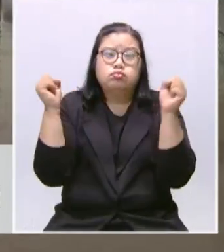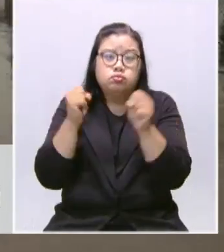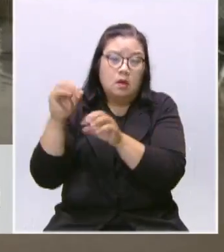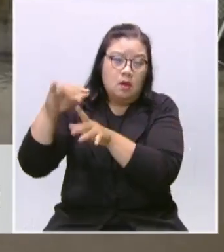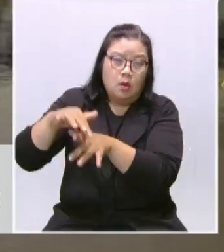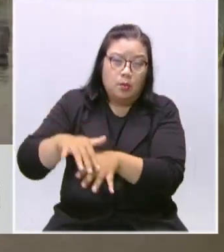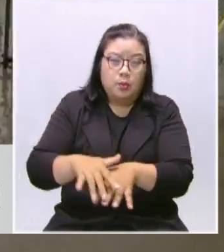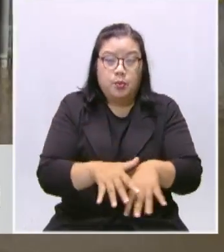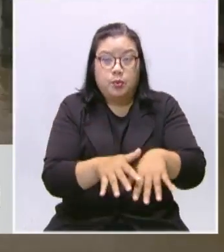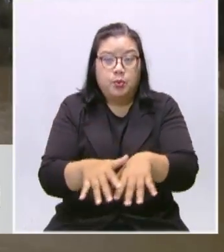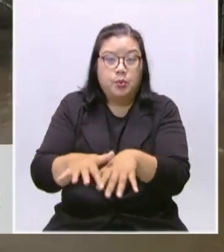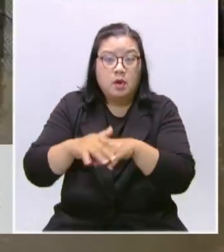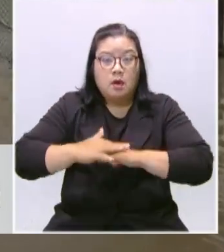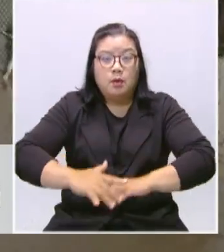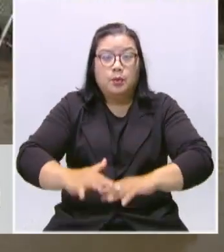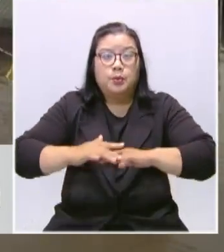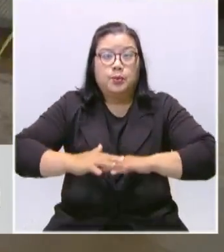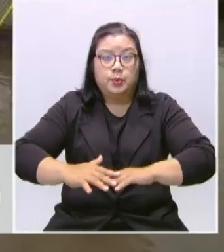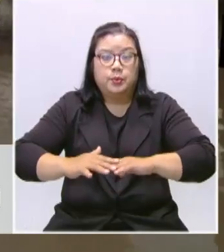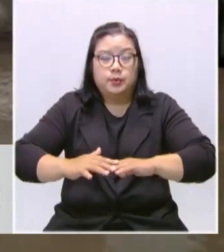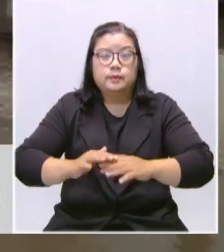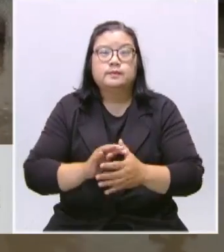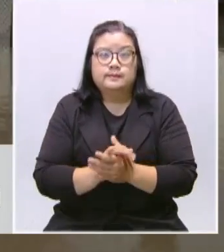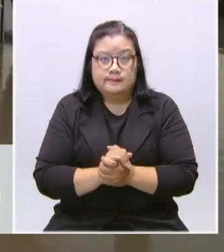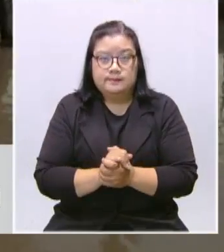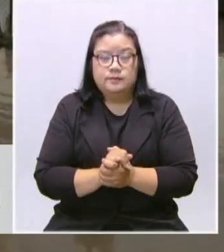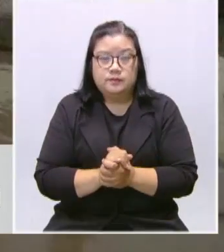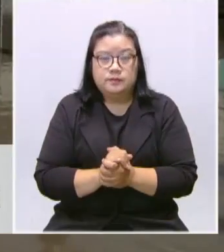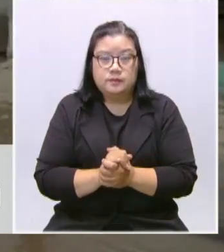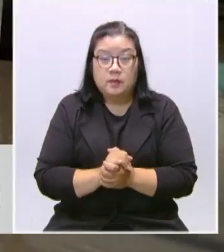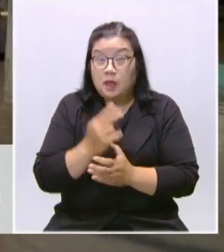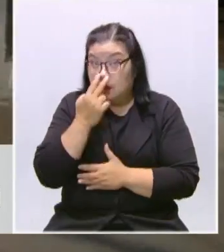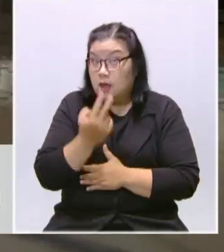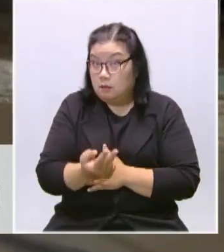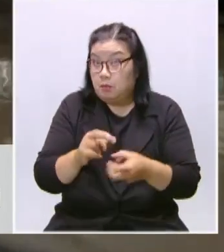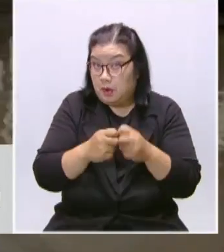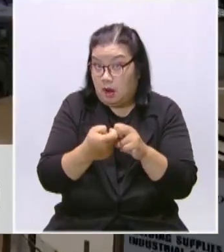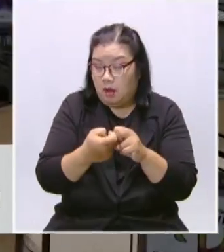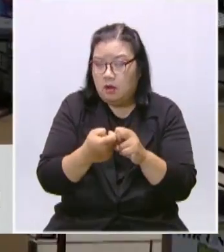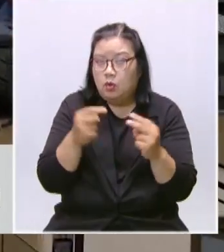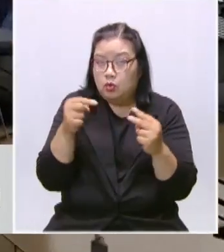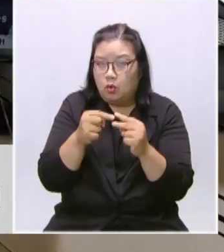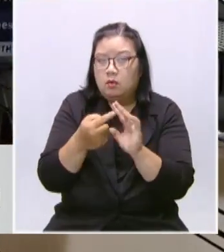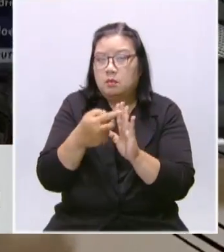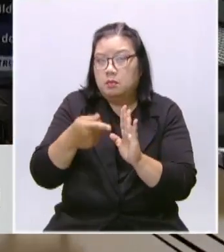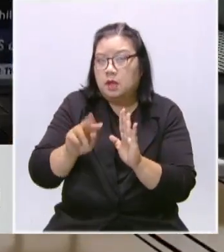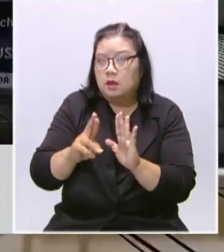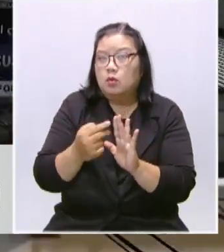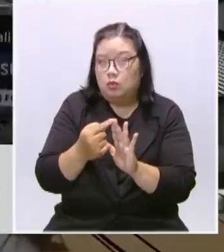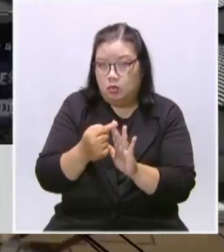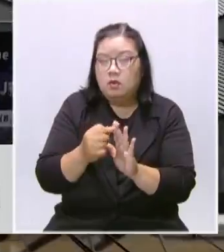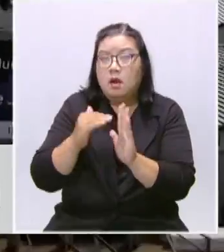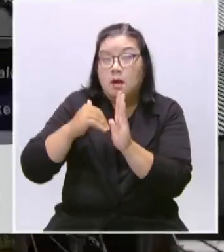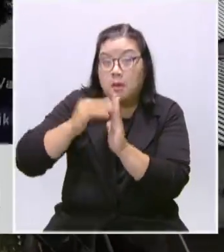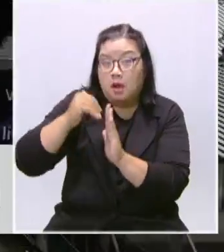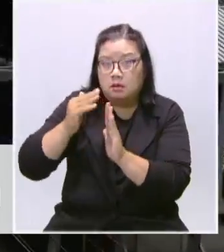้หลายเข้าสู่พนที่ชายฝั่งตะวนตกของสหรัฐครับส่นสถานการณในเปรูโดยเฉพาะพักเหนือของประเทศยัได้